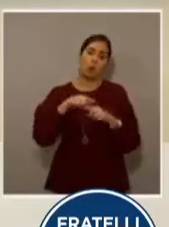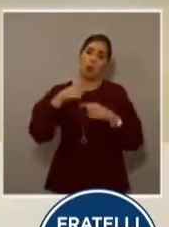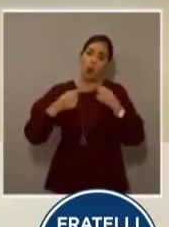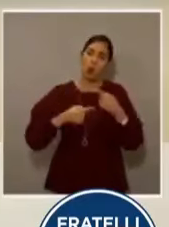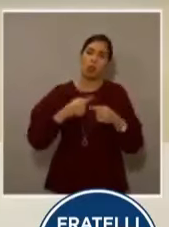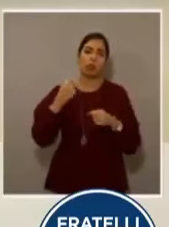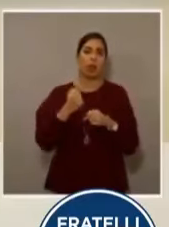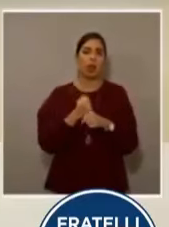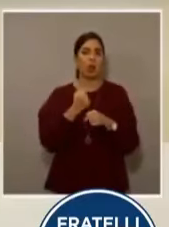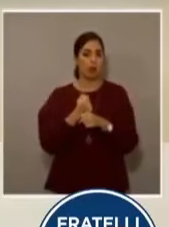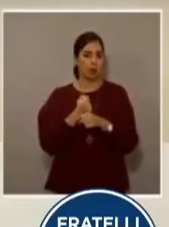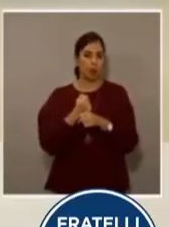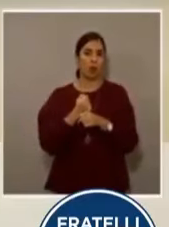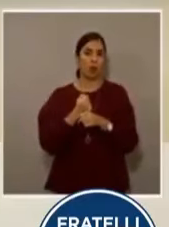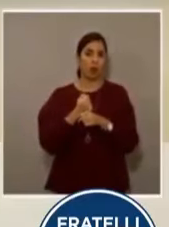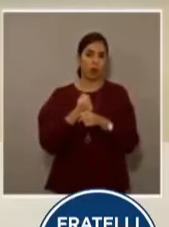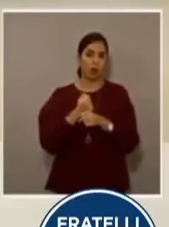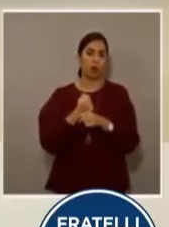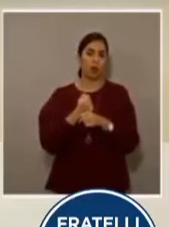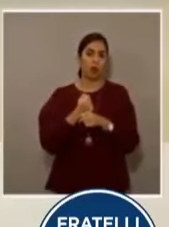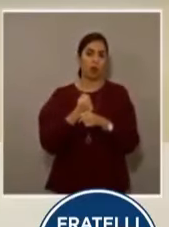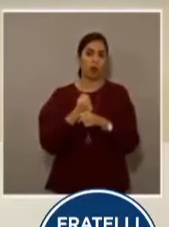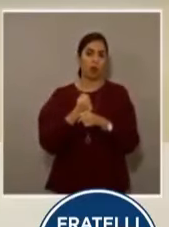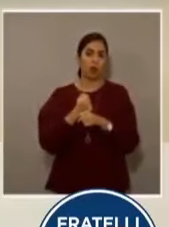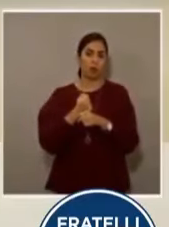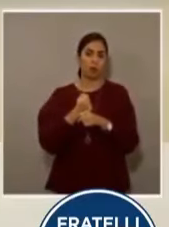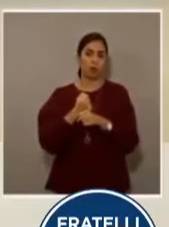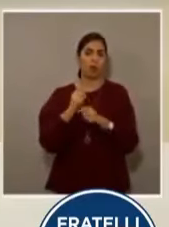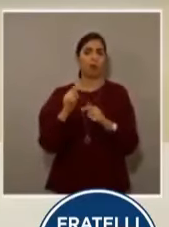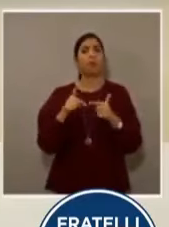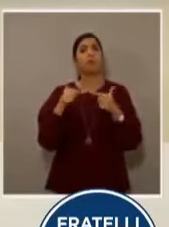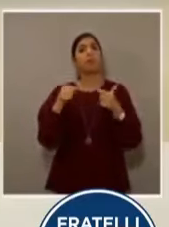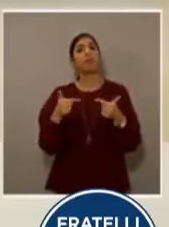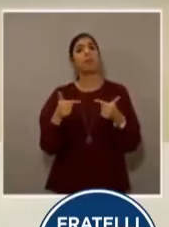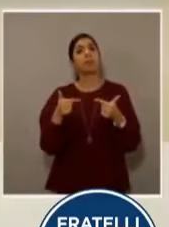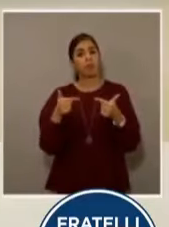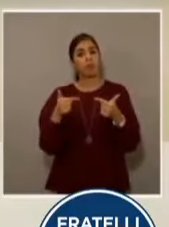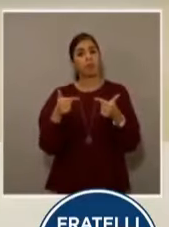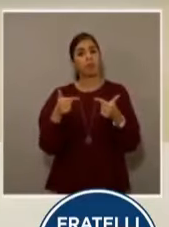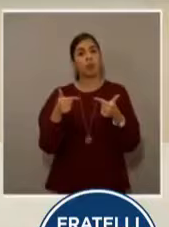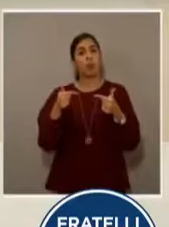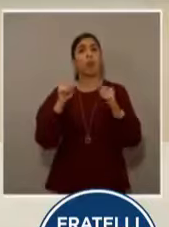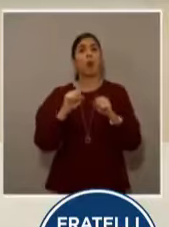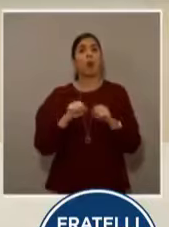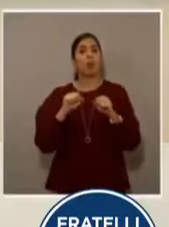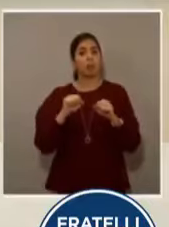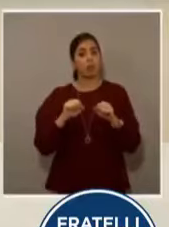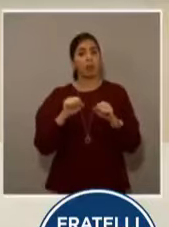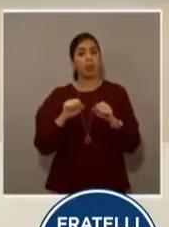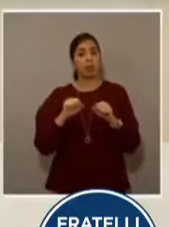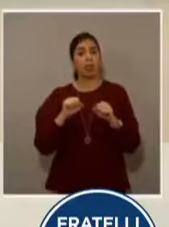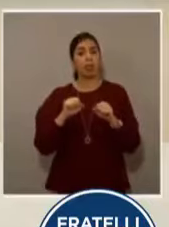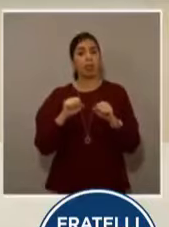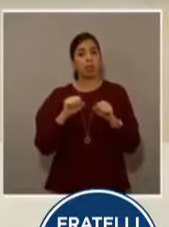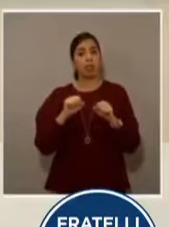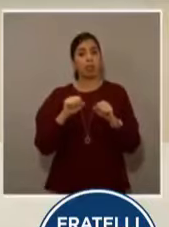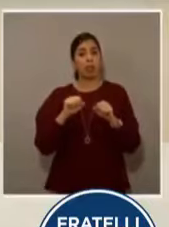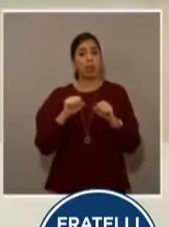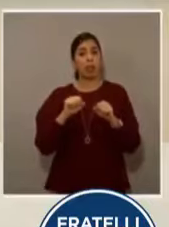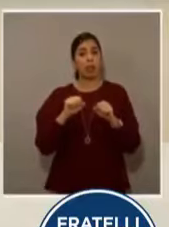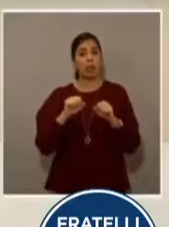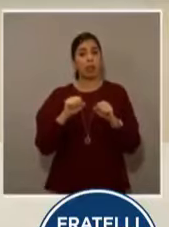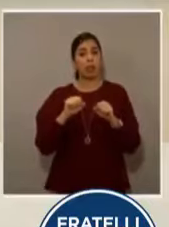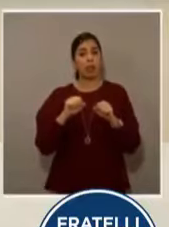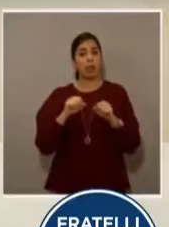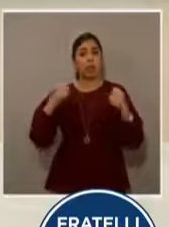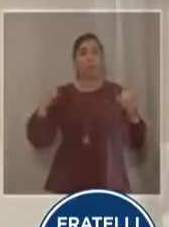senza sosta per rendere possibile una ordinata, efficace e tempestiva